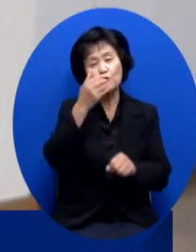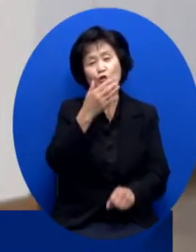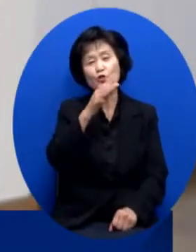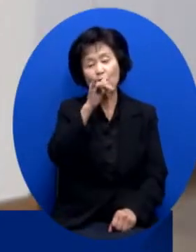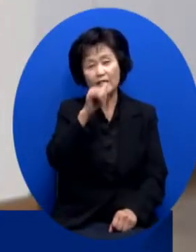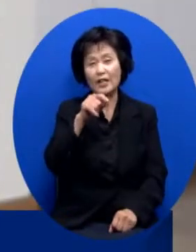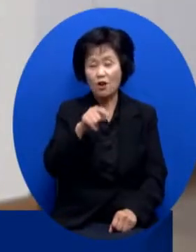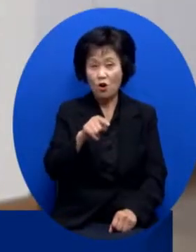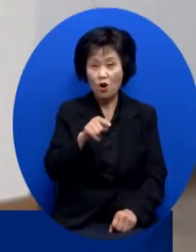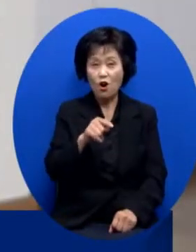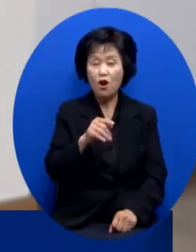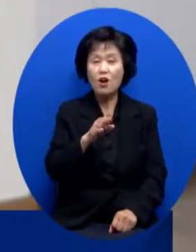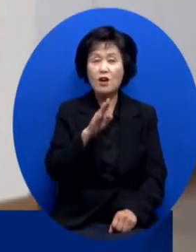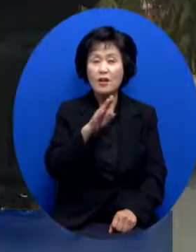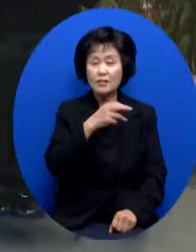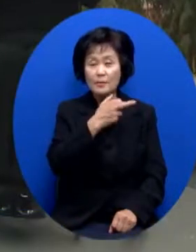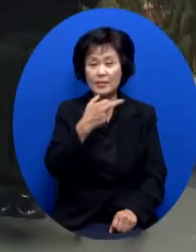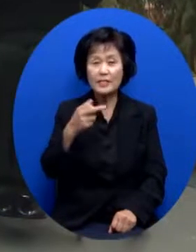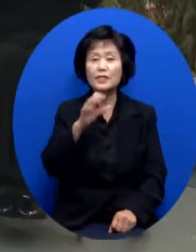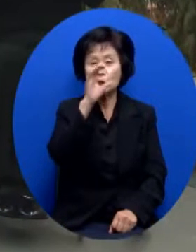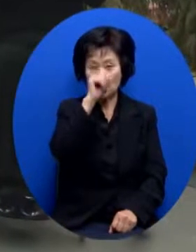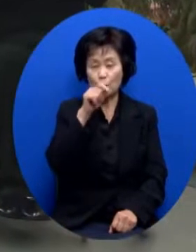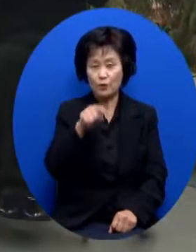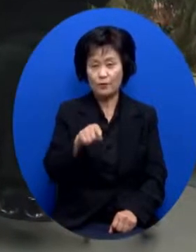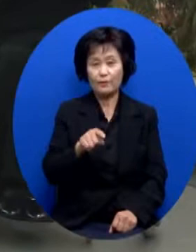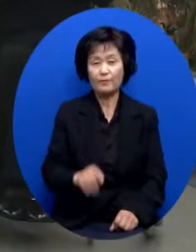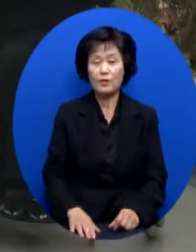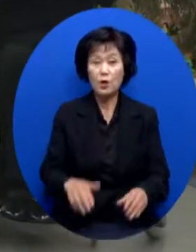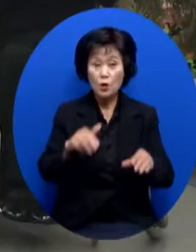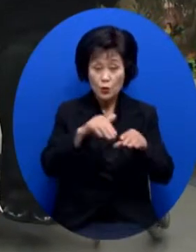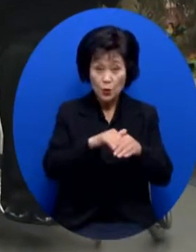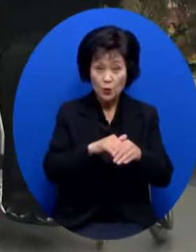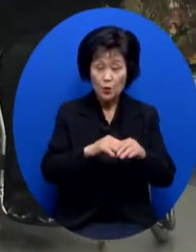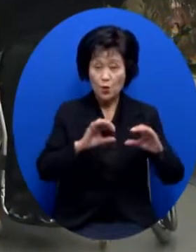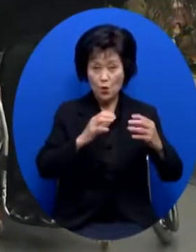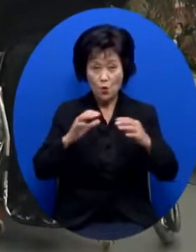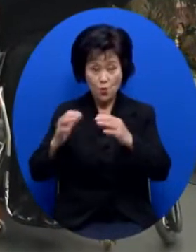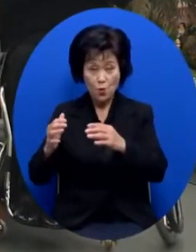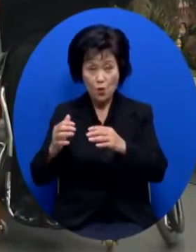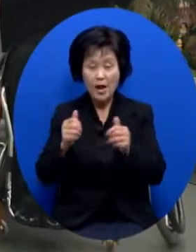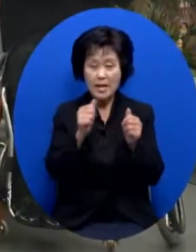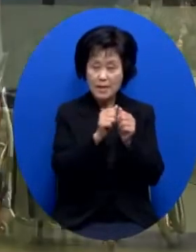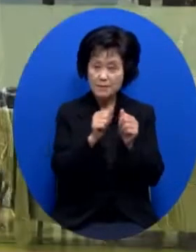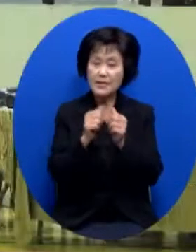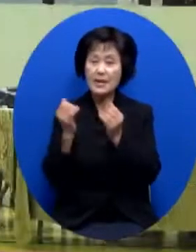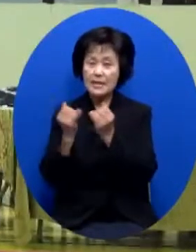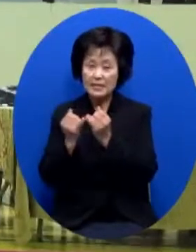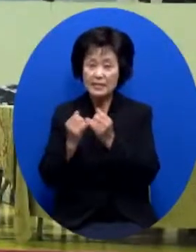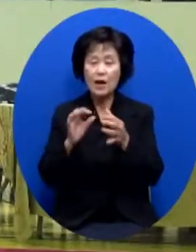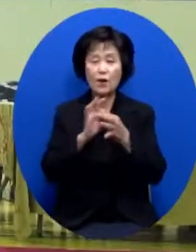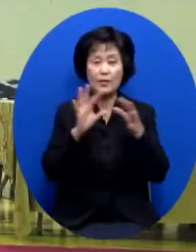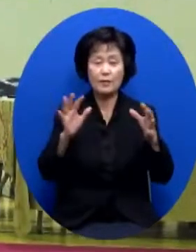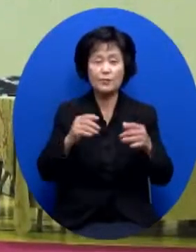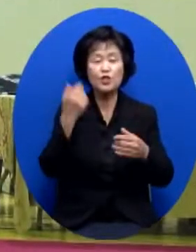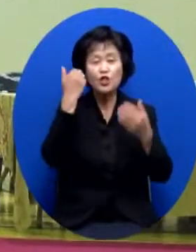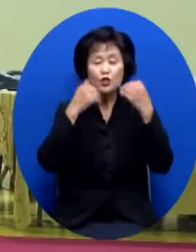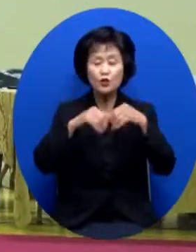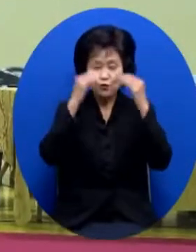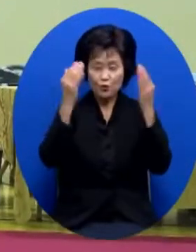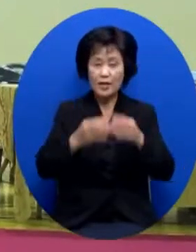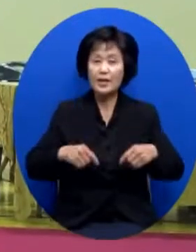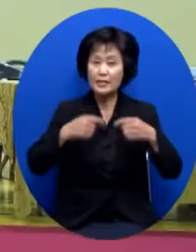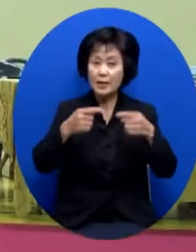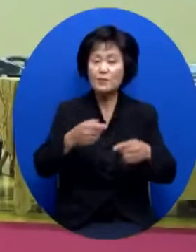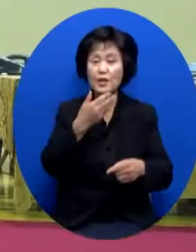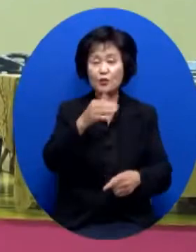큰 장점이라고 생각해요. 종교와 국가 그리고 성별에 관계없이 누구나 참여할 수 있는 대한민국